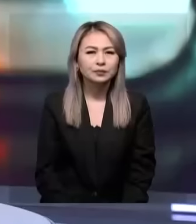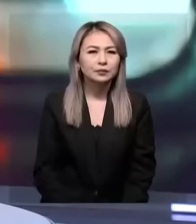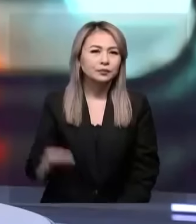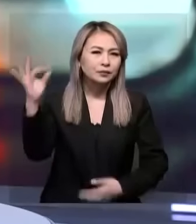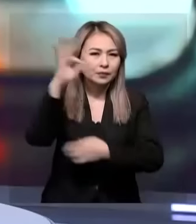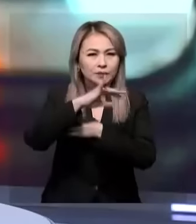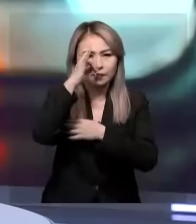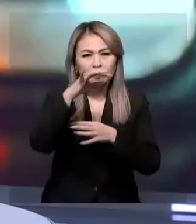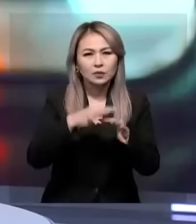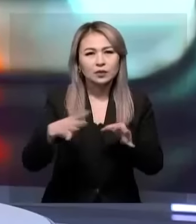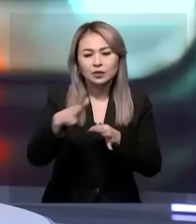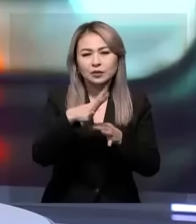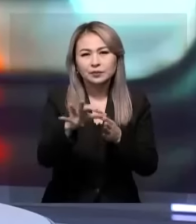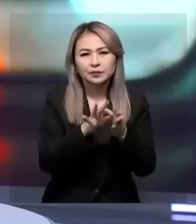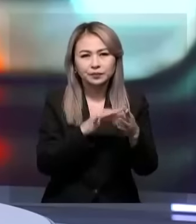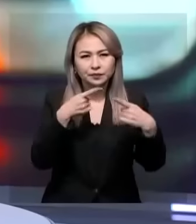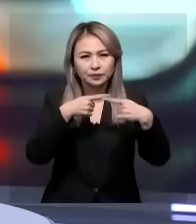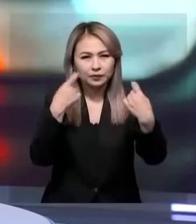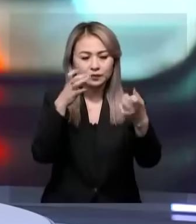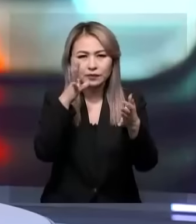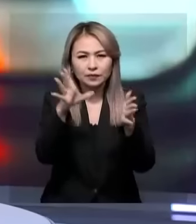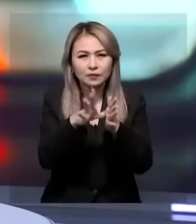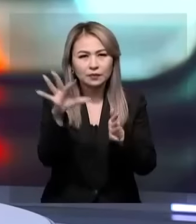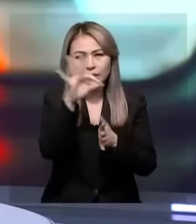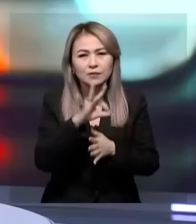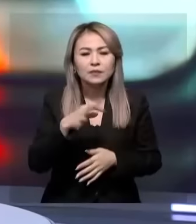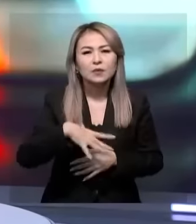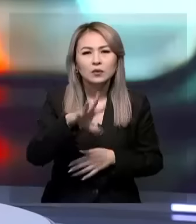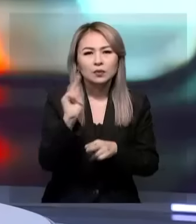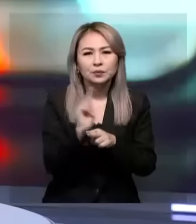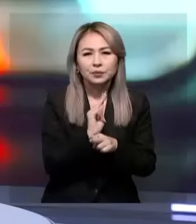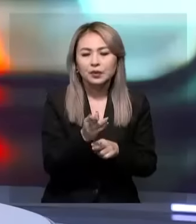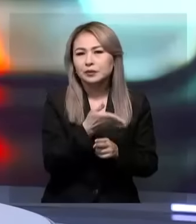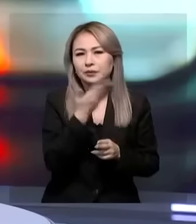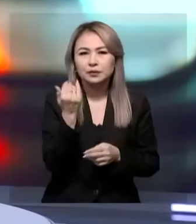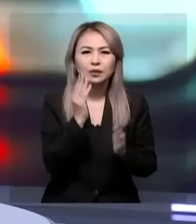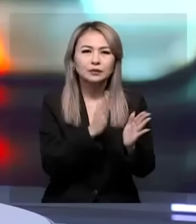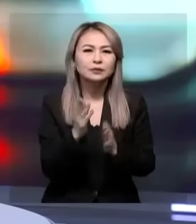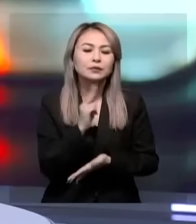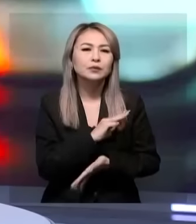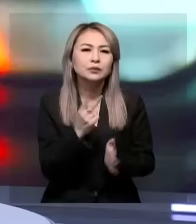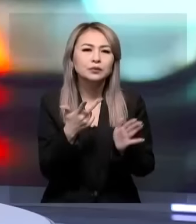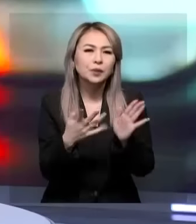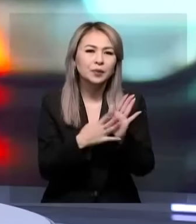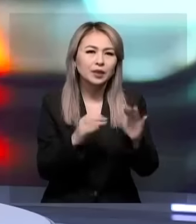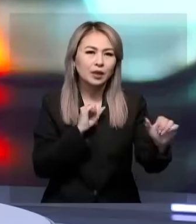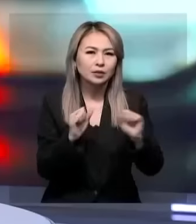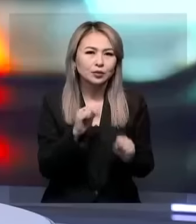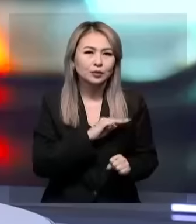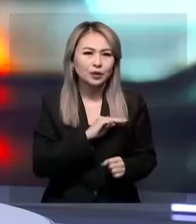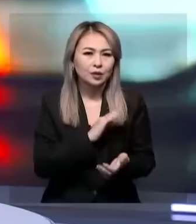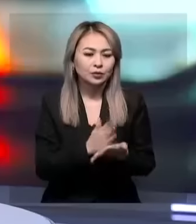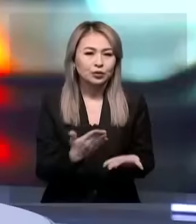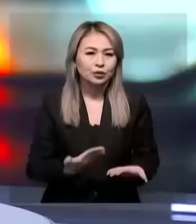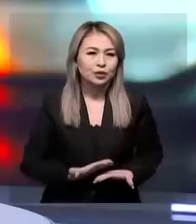Ал батыс Қазақстан облысында желден үзілген электр желілері әлі жөнделген жоқ. Қалпына келтіру жұмыстарына 39 бригада